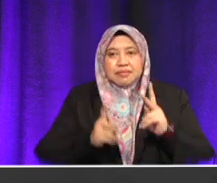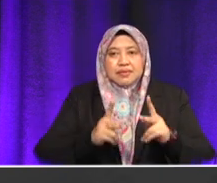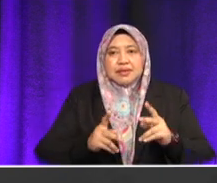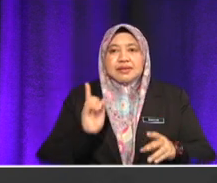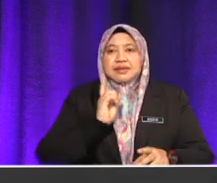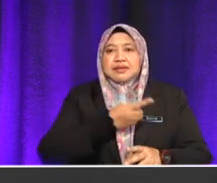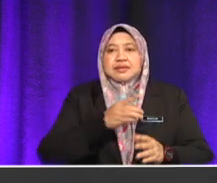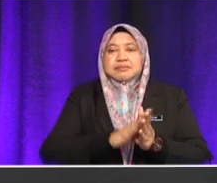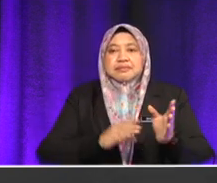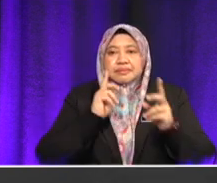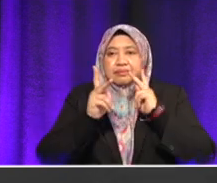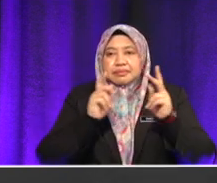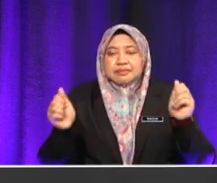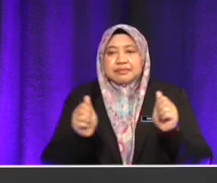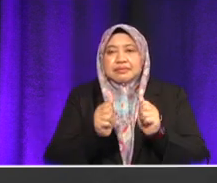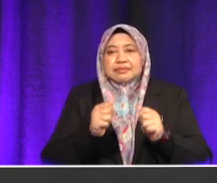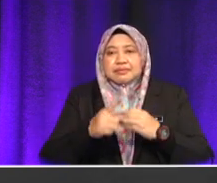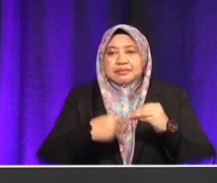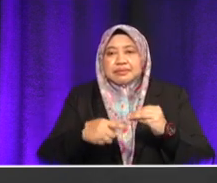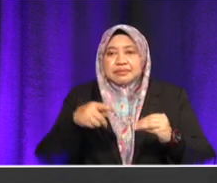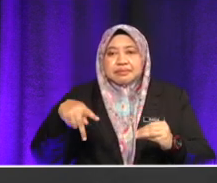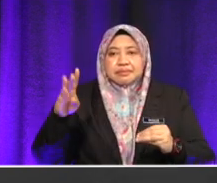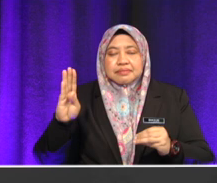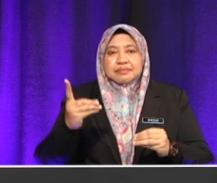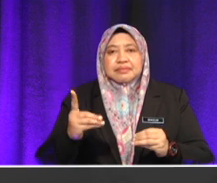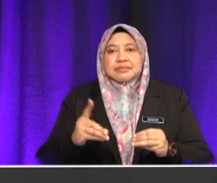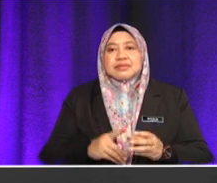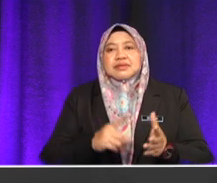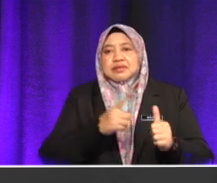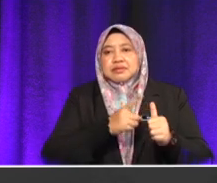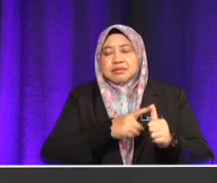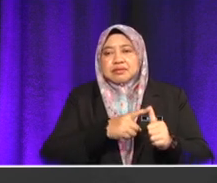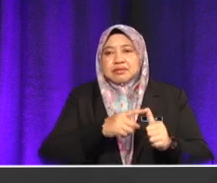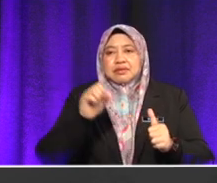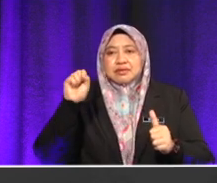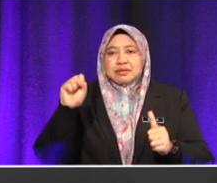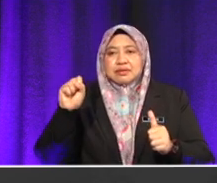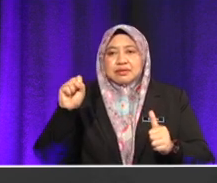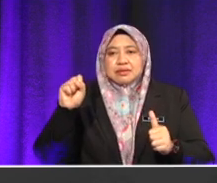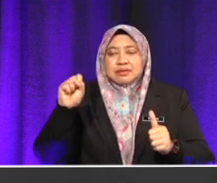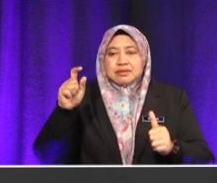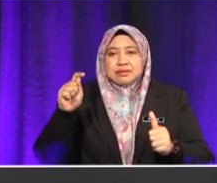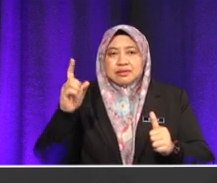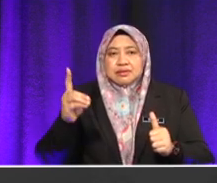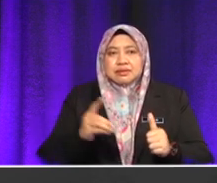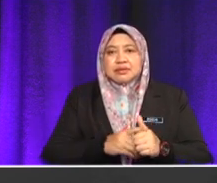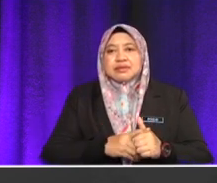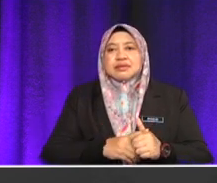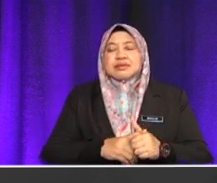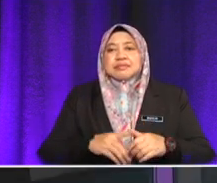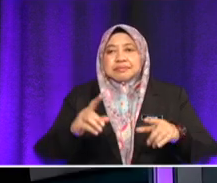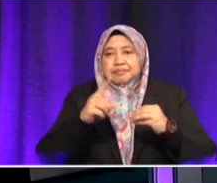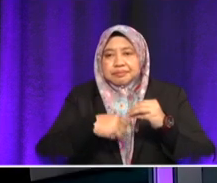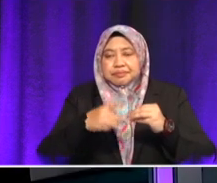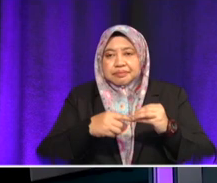pencak silat bilik darja Baiklah yang pertama ialah standard kandungan yaitu pernyataan spesifik tentang